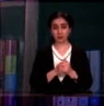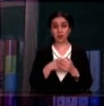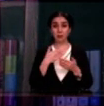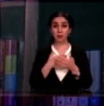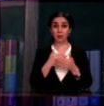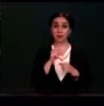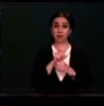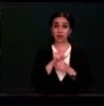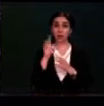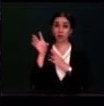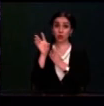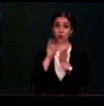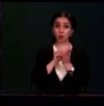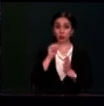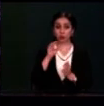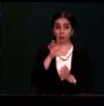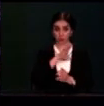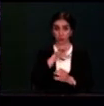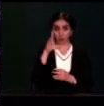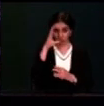Masalalarni yozib olishga ulgurdingizmi?